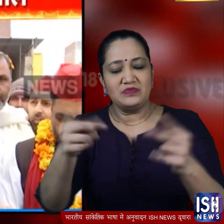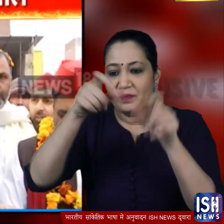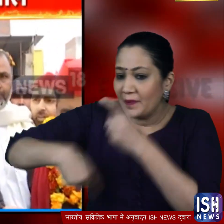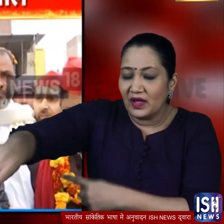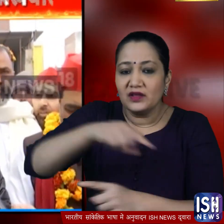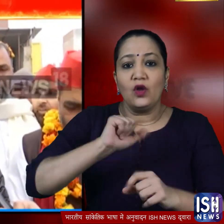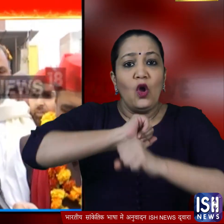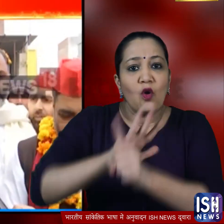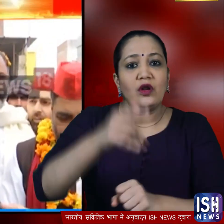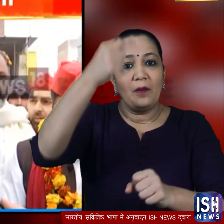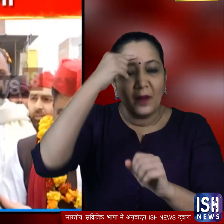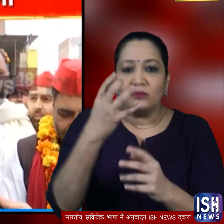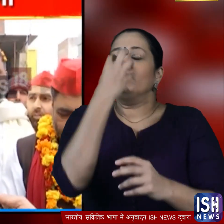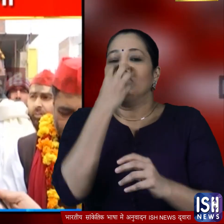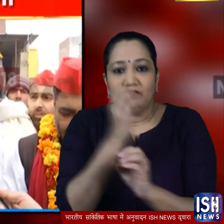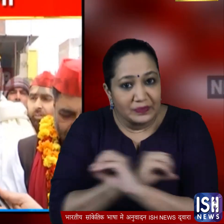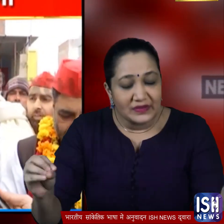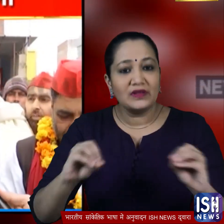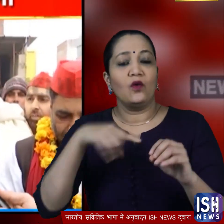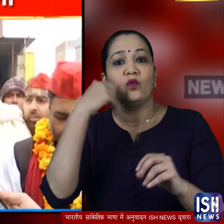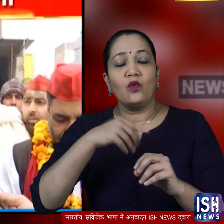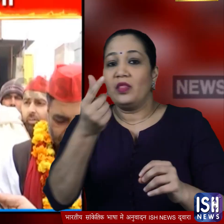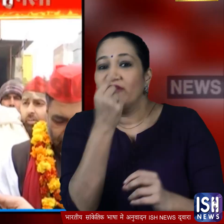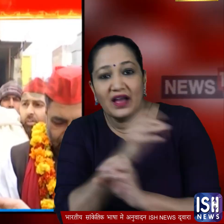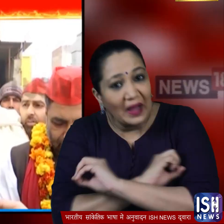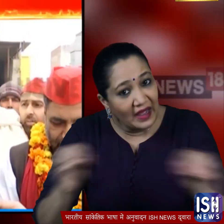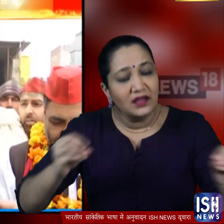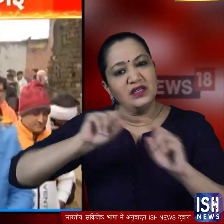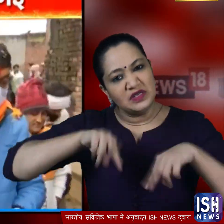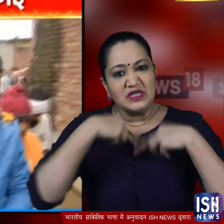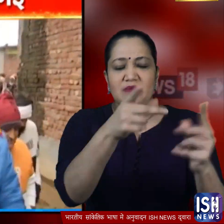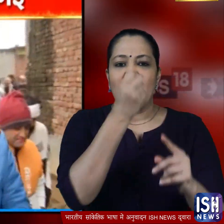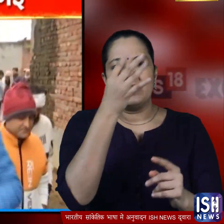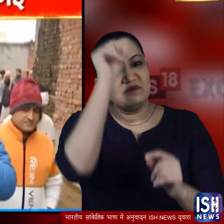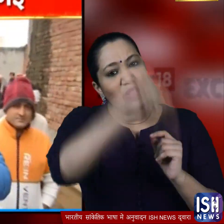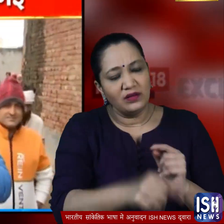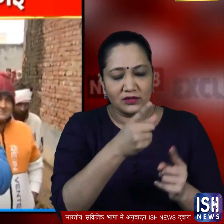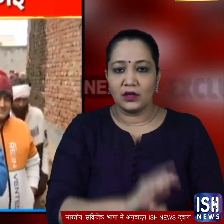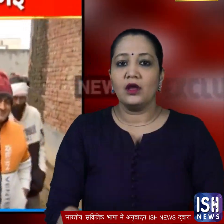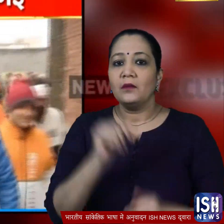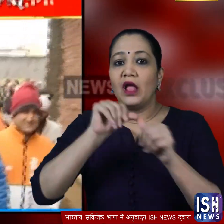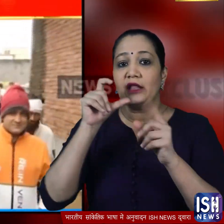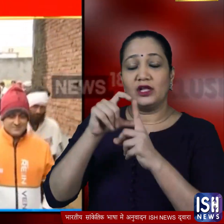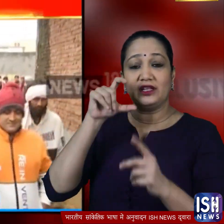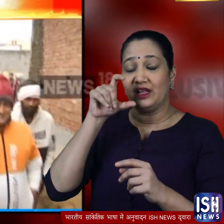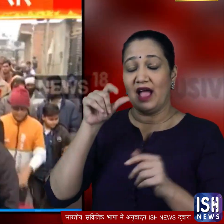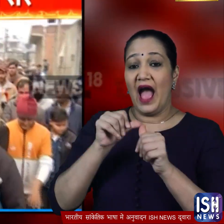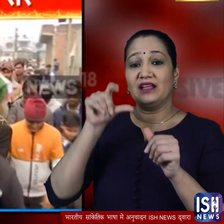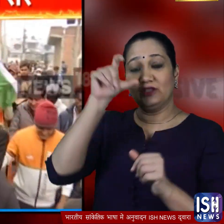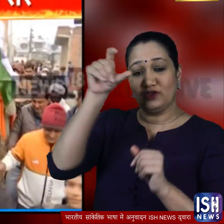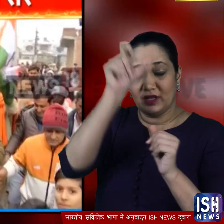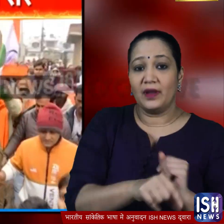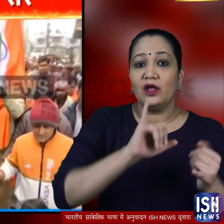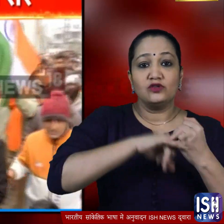लेगी। जो कोरोना काल में जिन लोगों को ऑक्सीजन नहीं मिली, जिन लोगों को दवाइयां नहीं मिली। लेकिन इस सीट से आदिल चौधरी को चुनौती दे रहे